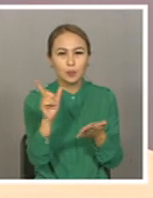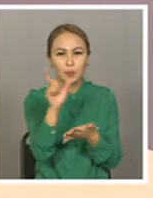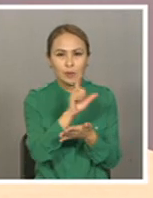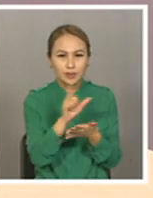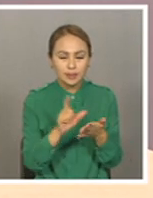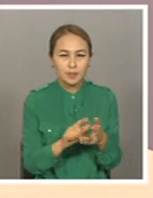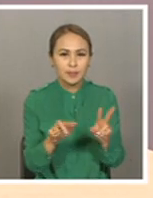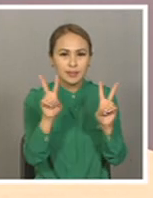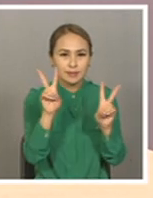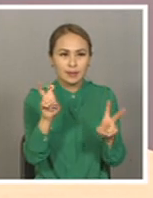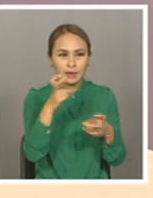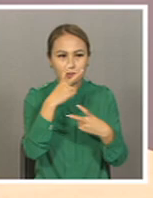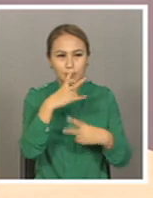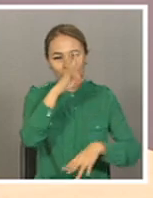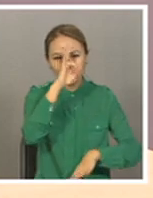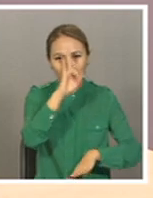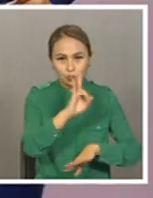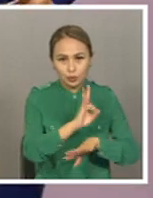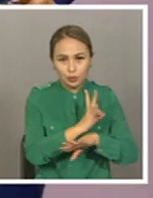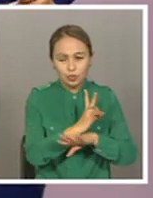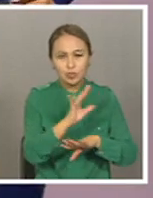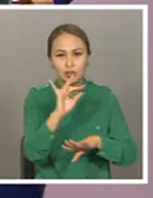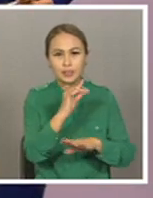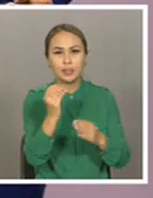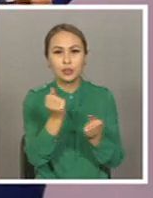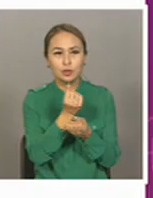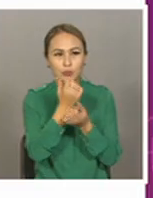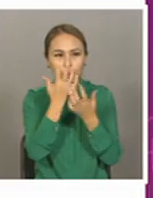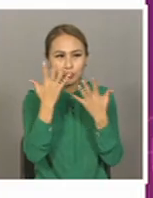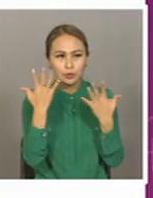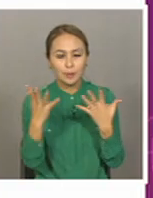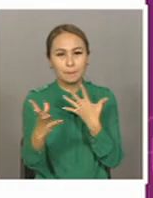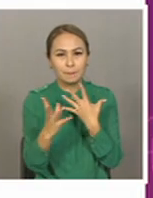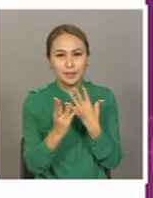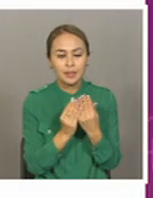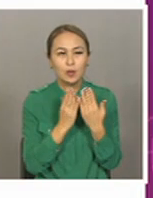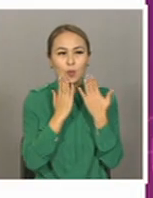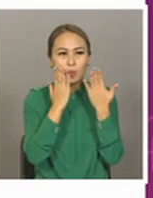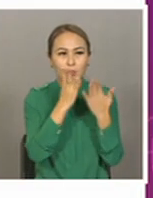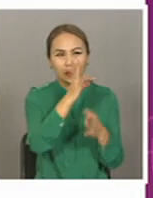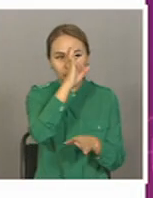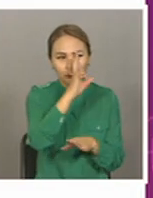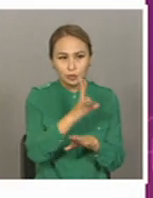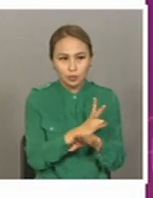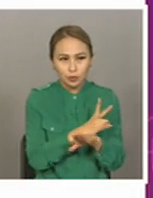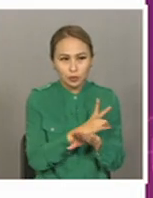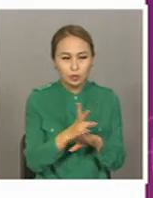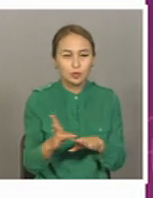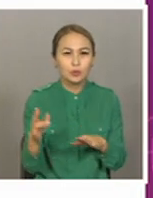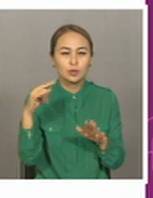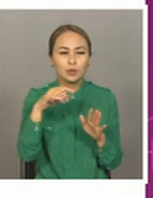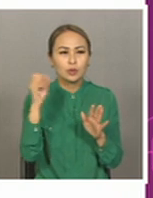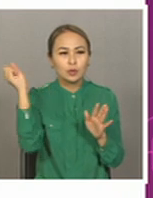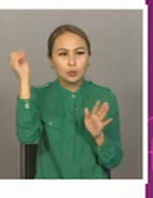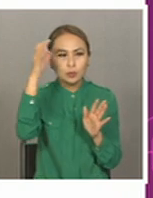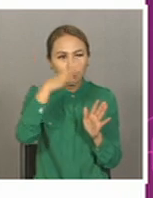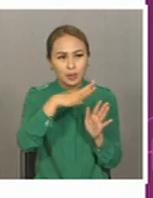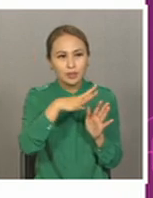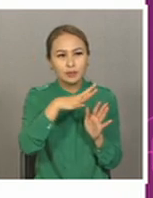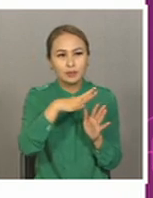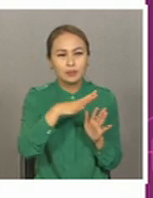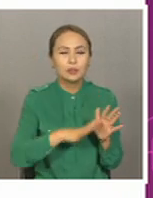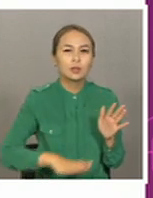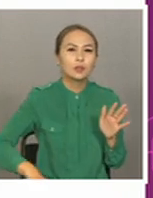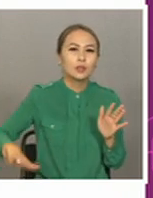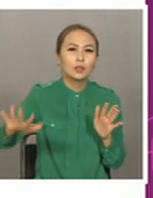тақырыбы – түн және күн. Қане, бірге оқиық. Түн – ұясына күн батып,